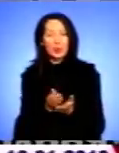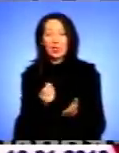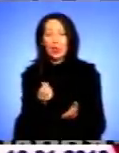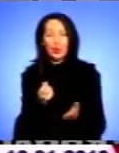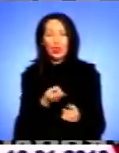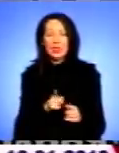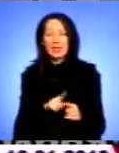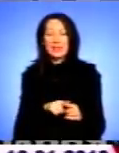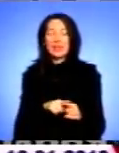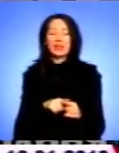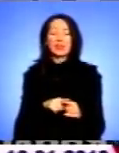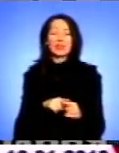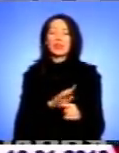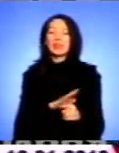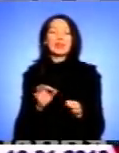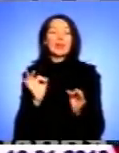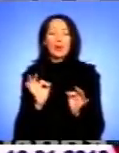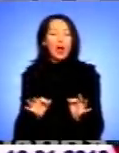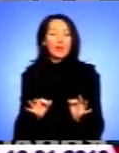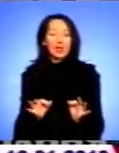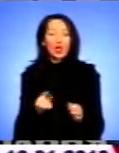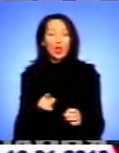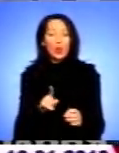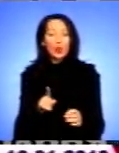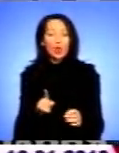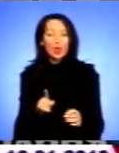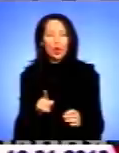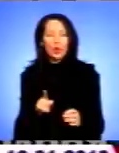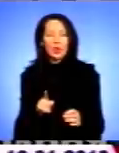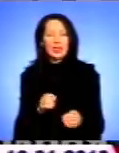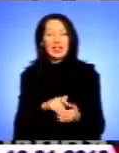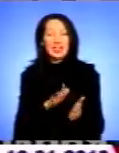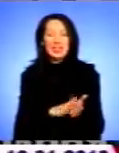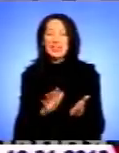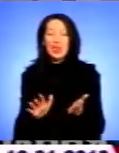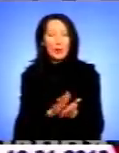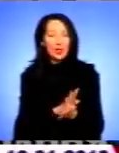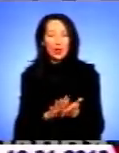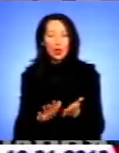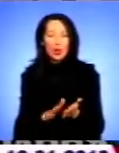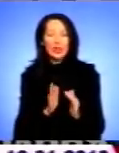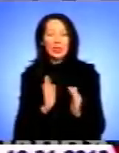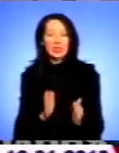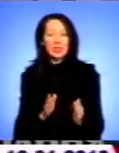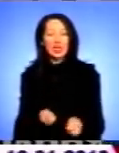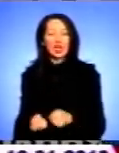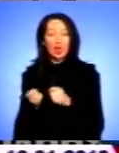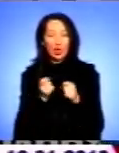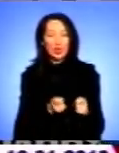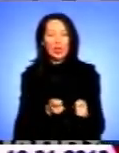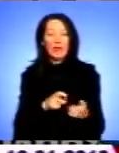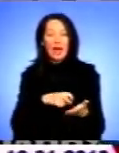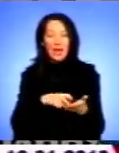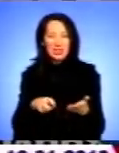то це не правда, оскільки реєстрація безкоштовна, тільки доставка